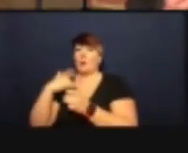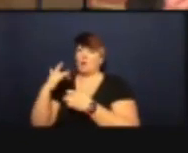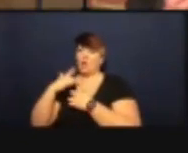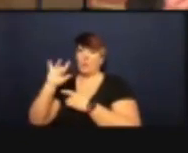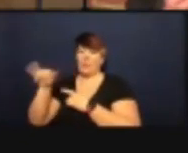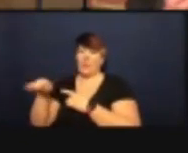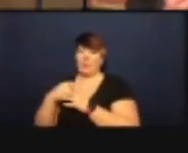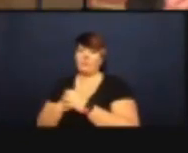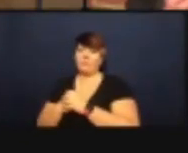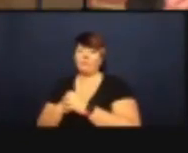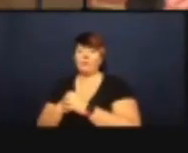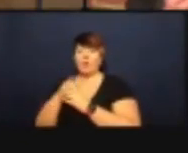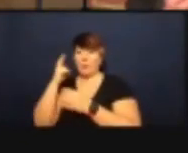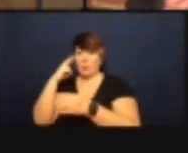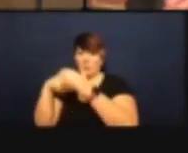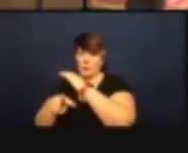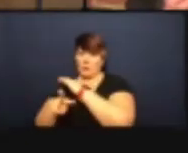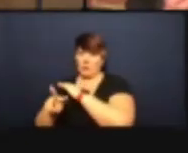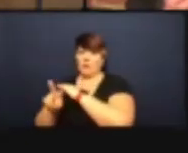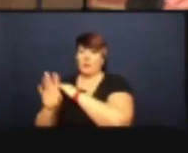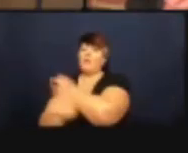80.75 ambayo pia inashughulikiwa.